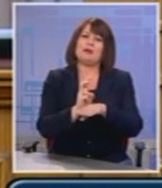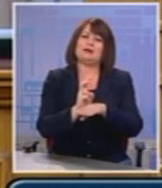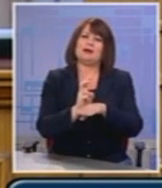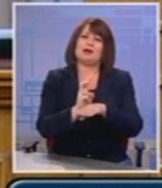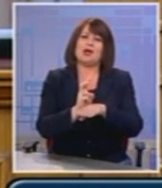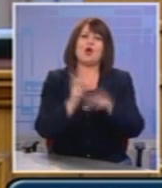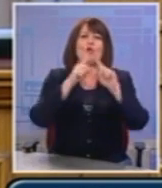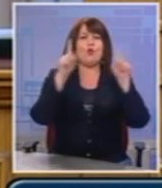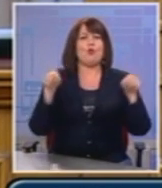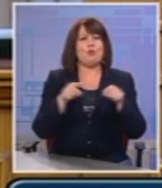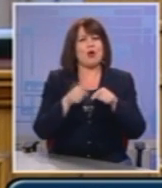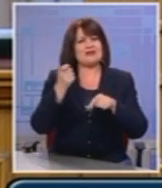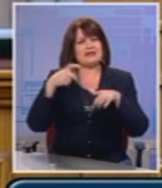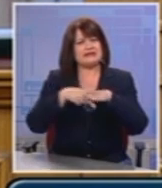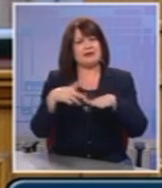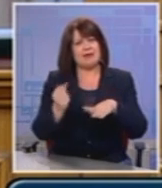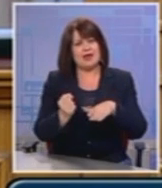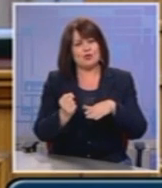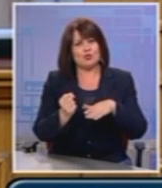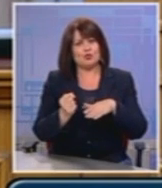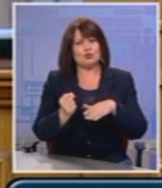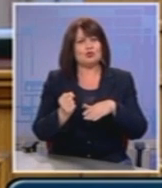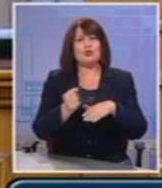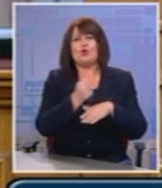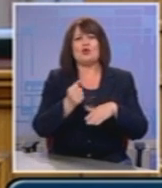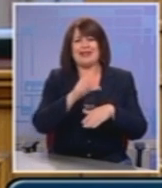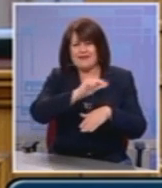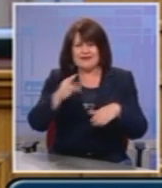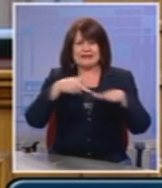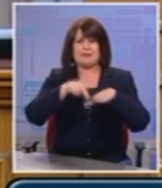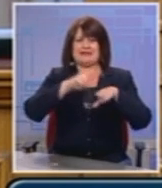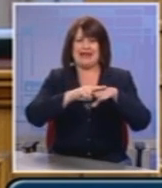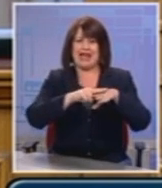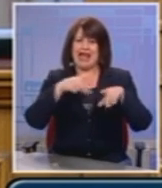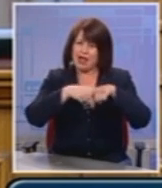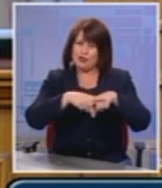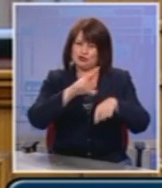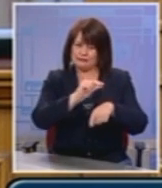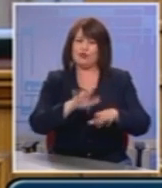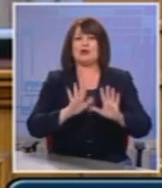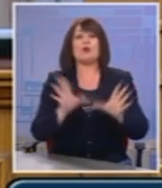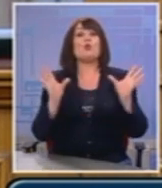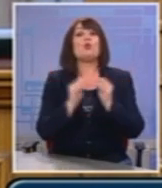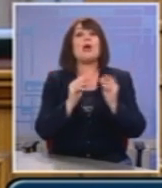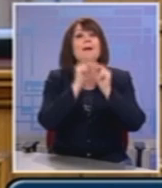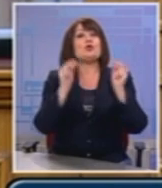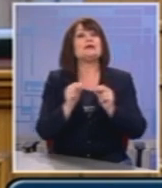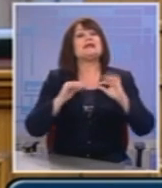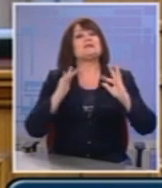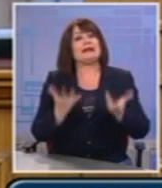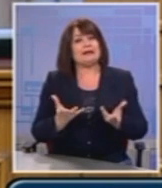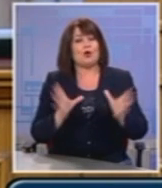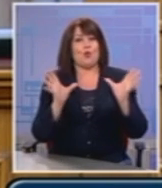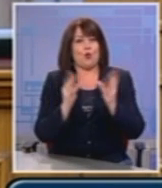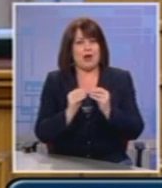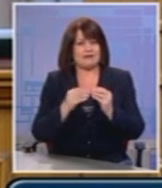ομολόγων που είχανε τα ταμεία και τα οποία ήταν εκτός του κοινού κεφαλαίου της τράπεζας της ελλάδος το συμπέρασμα λοιπόν είναι ότι με αυτές